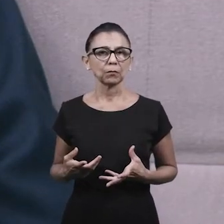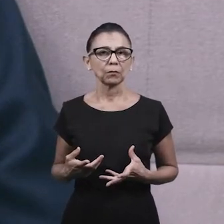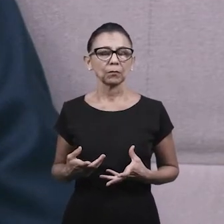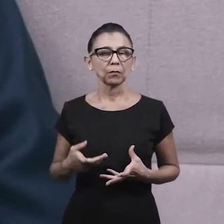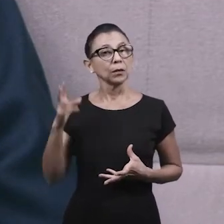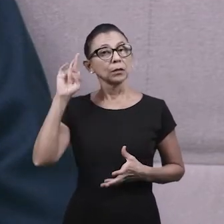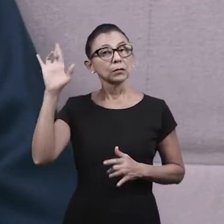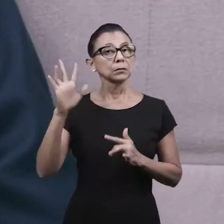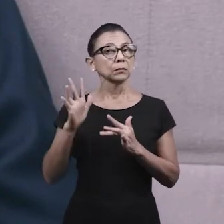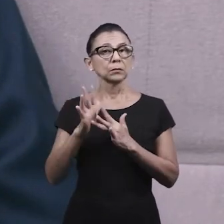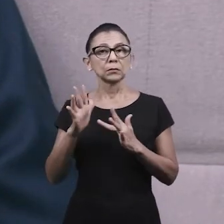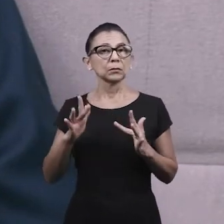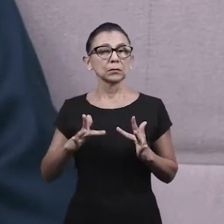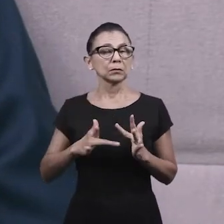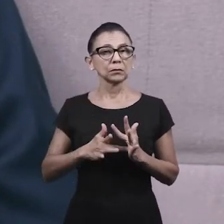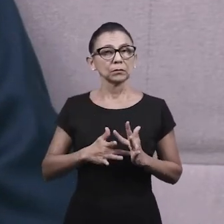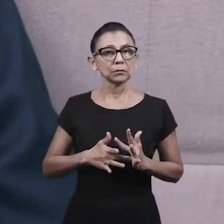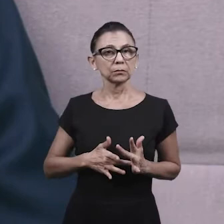il est aux portes